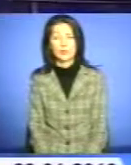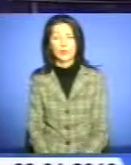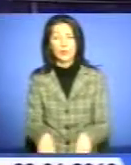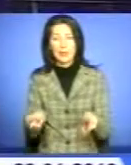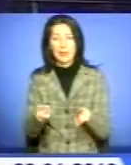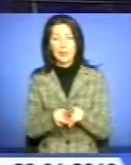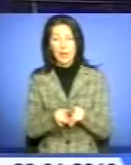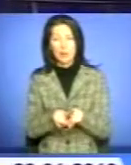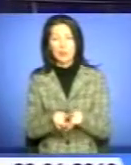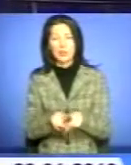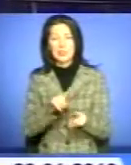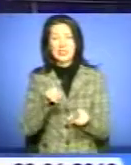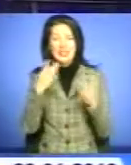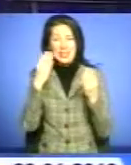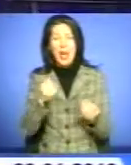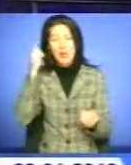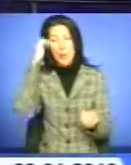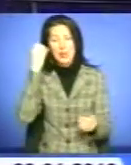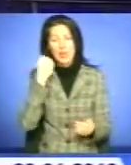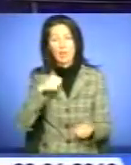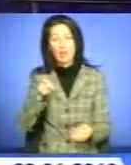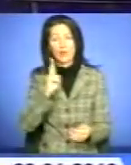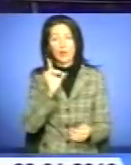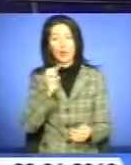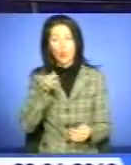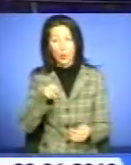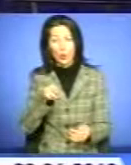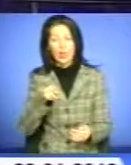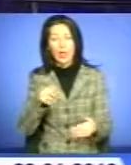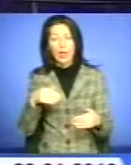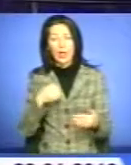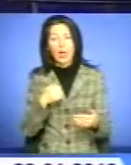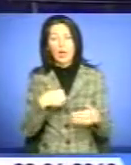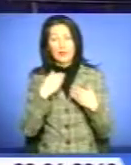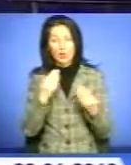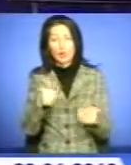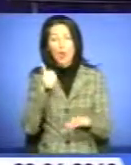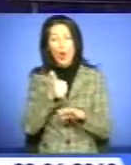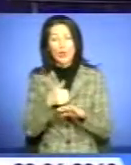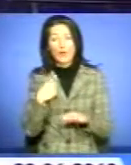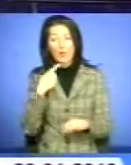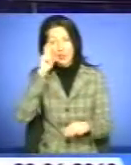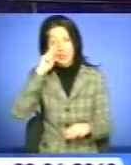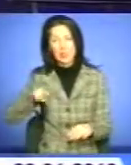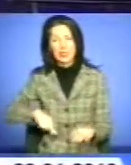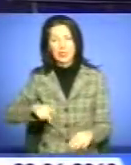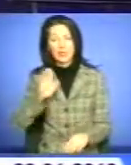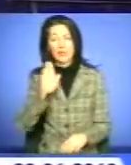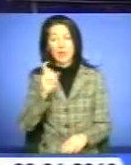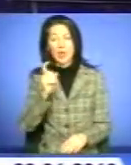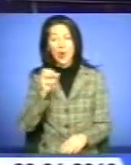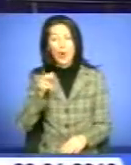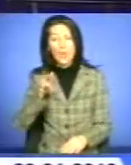Також з нагоди Дня пам'яті героїв Крут до краян звернувся голова обласної державної адміністрації Валентин Хоптян, який зазначив, що для